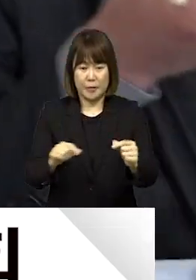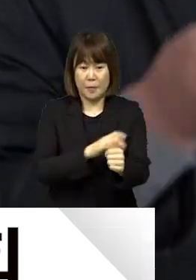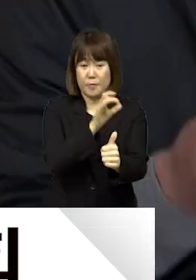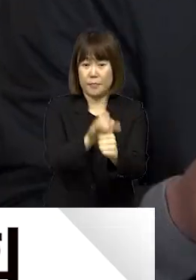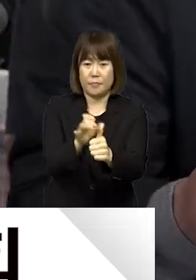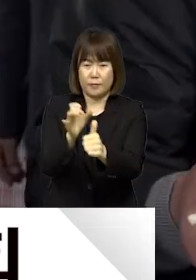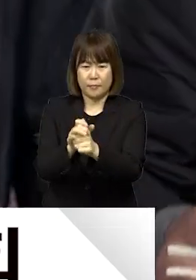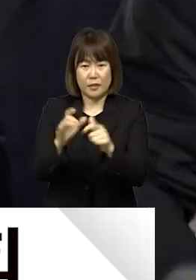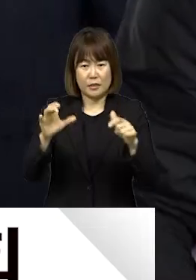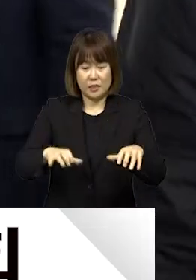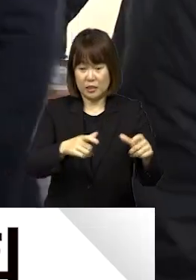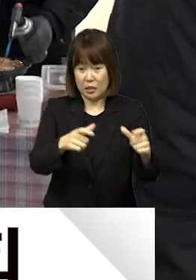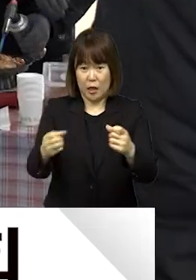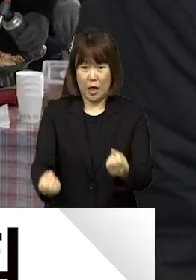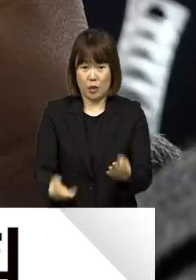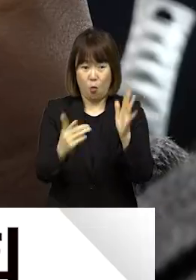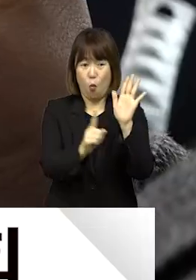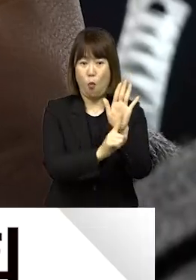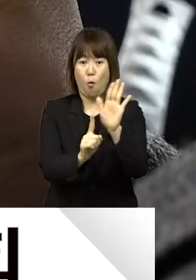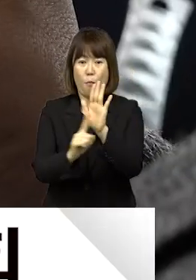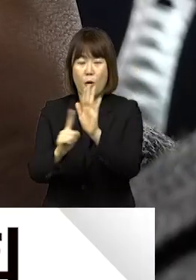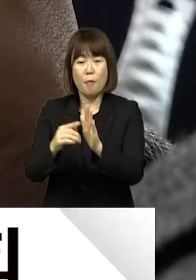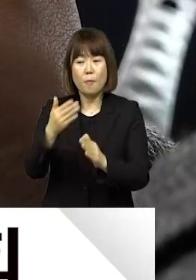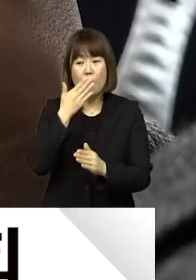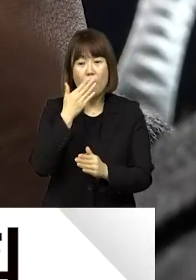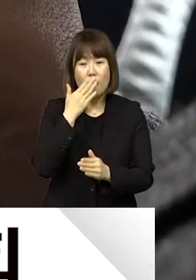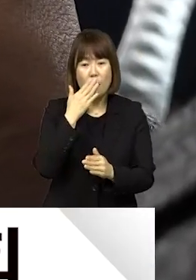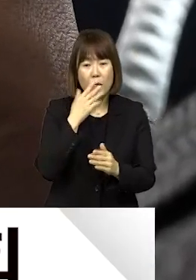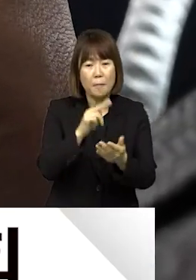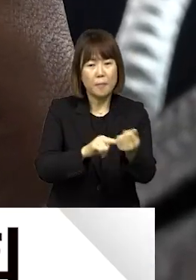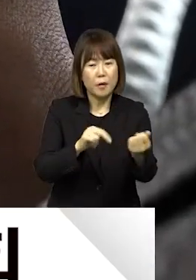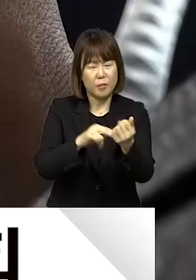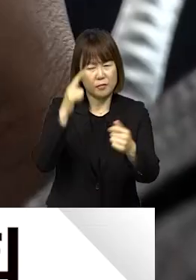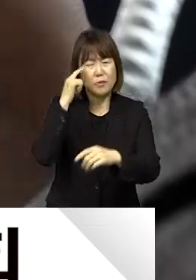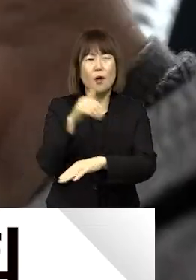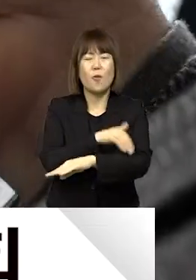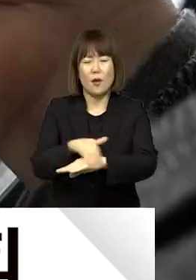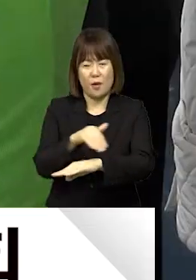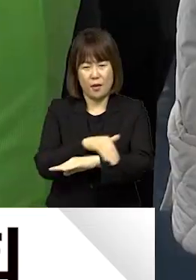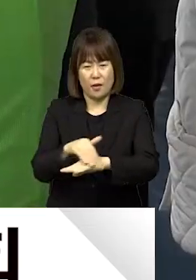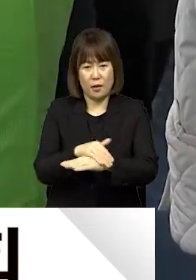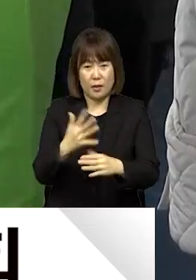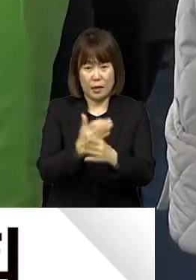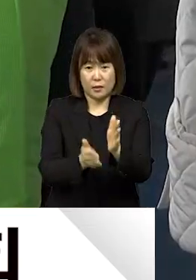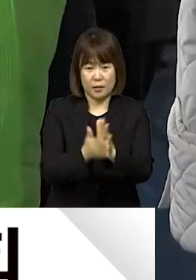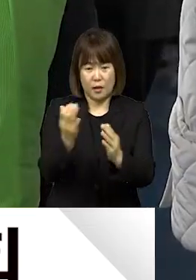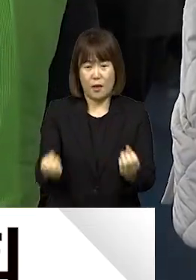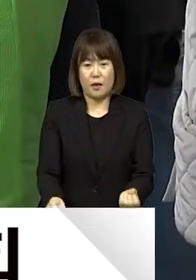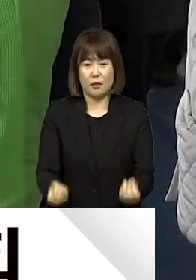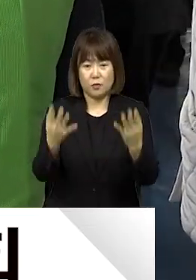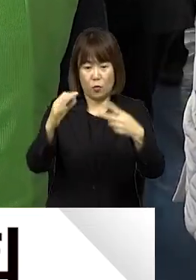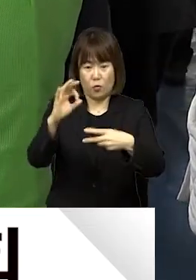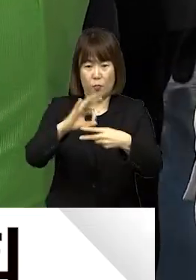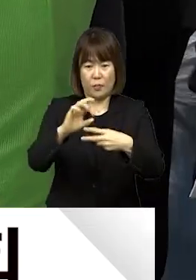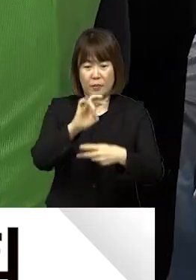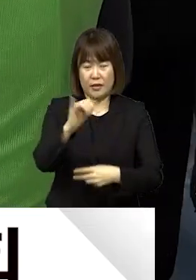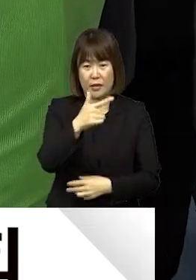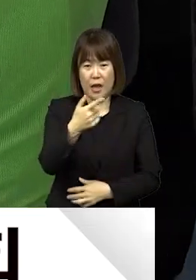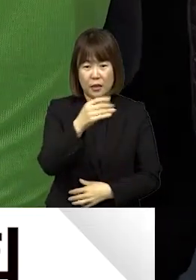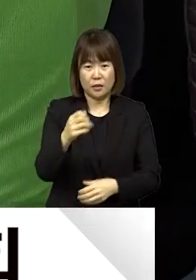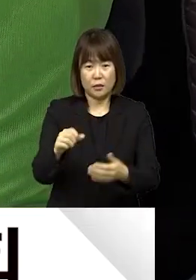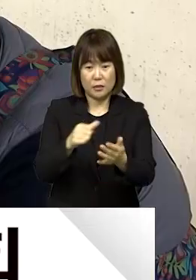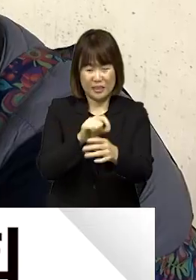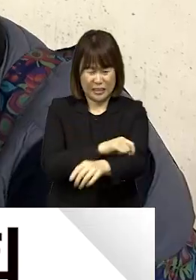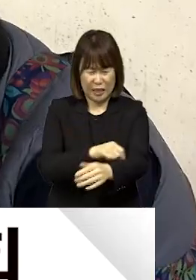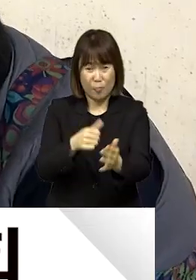원동면 향도음식을 지정해 지역의 다른 축제 개최 시에 시식 및 판 매할 예정인데요 양산시는 이번